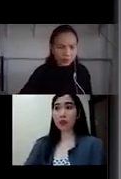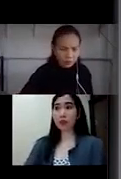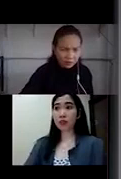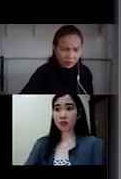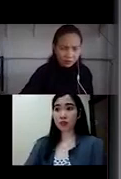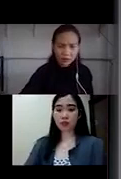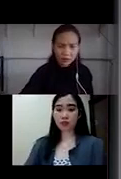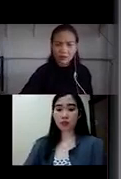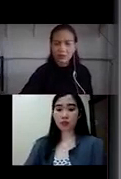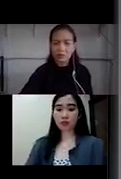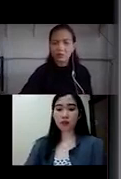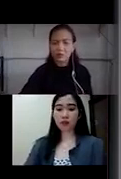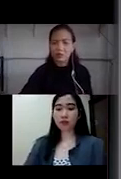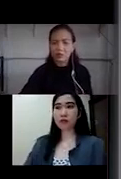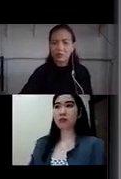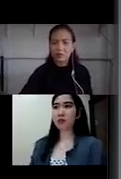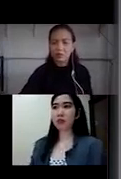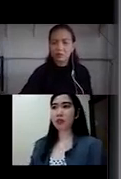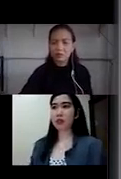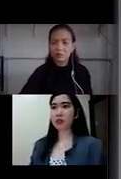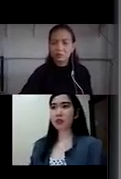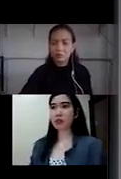Sample.